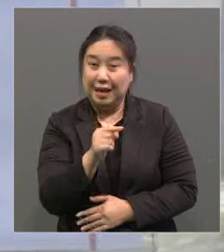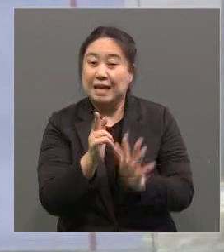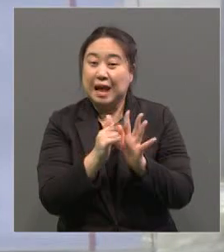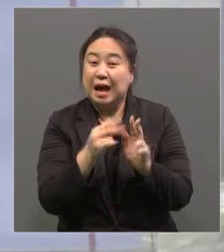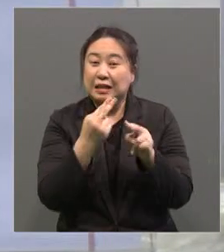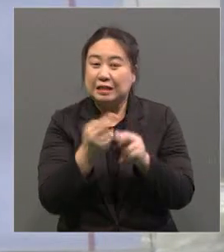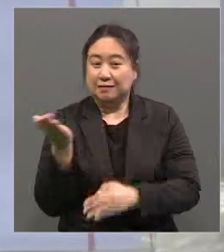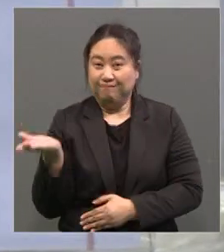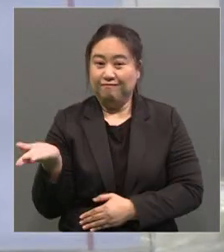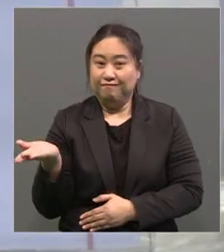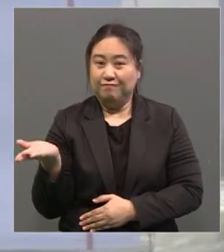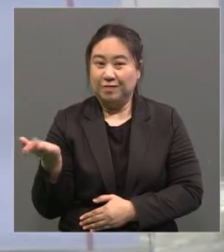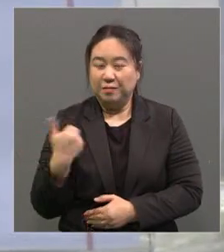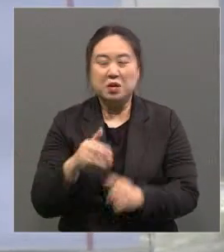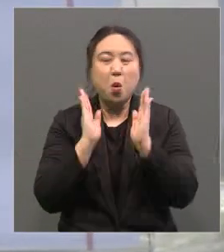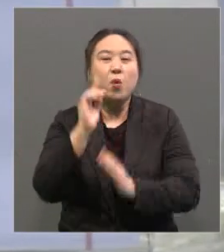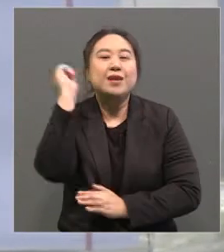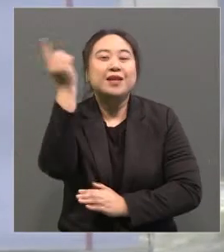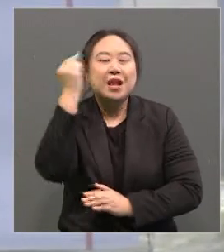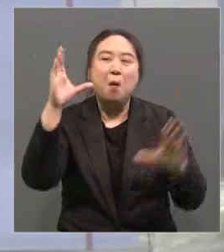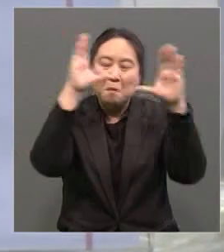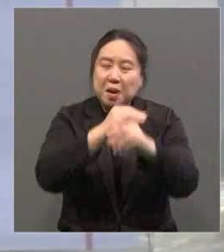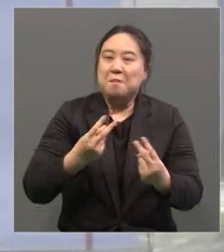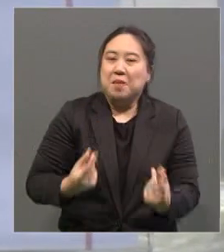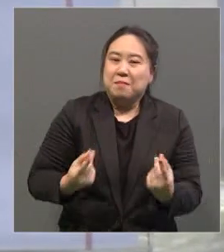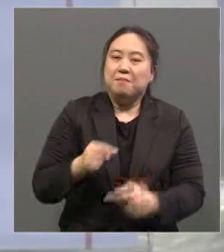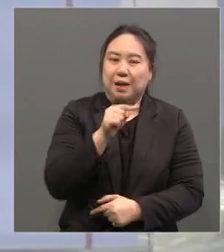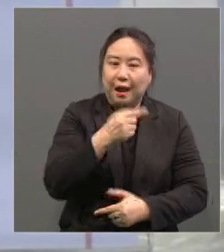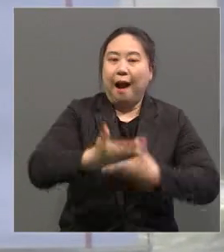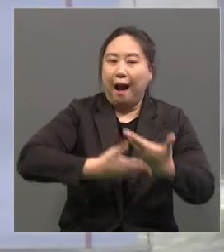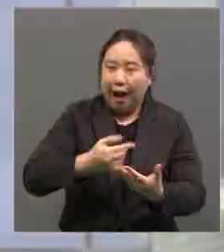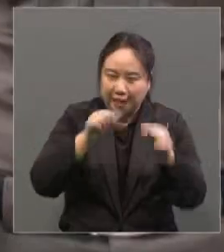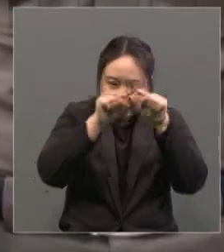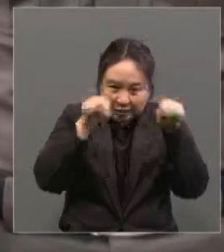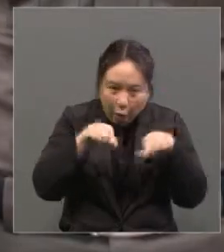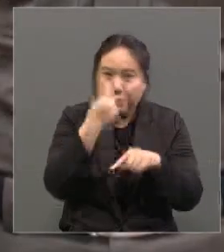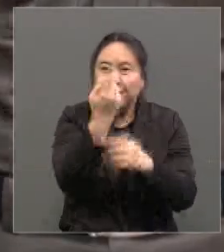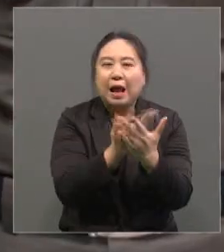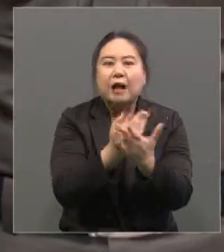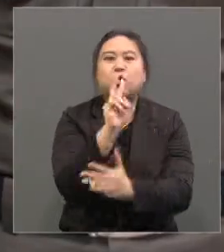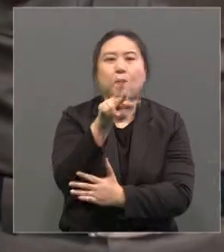อร์เนี่ยสำหรับนักท่องเที่ยวระยะยามค่ำคืนเขาก็ขายซอง 2,000 บาท